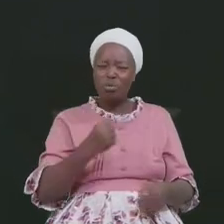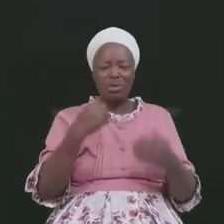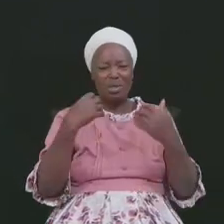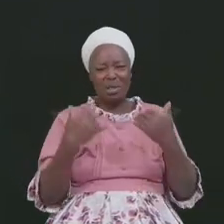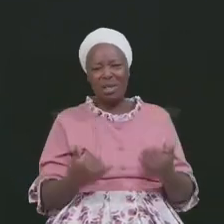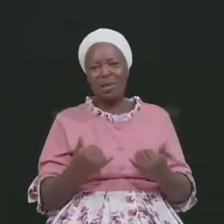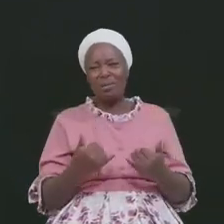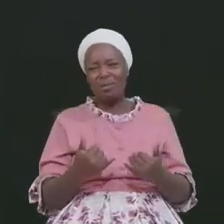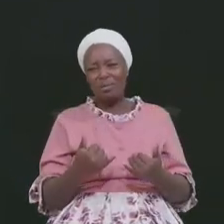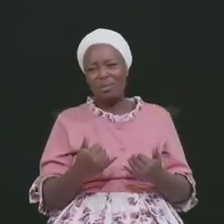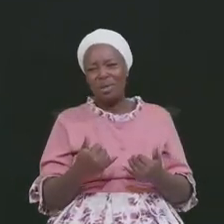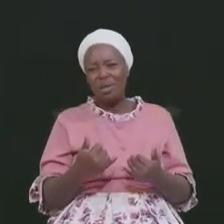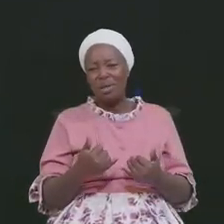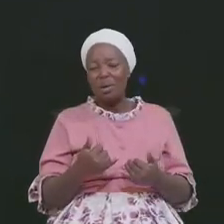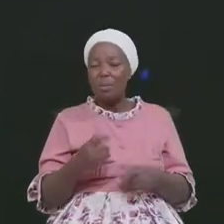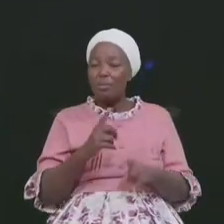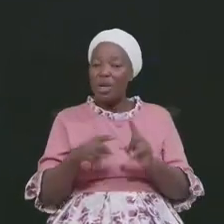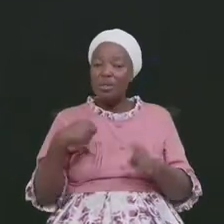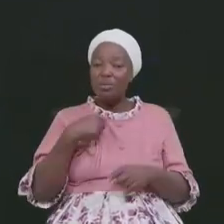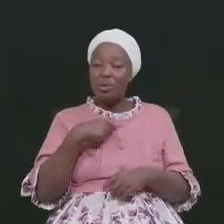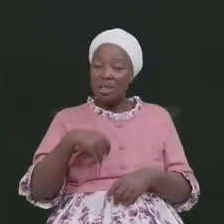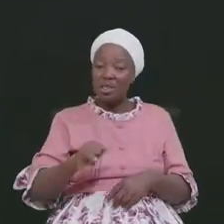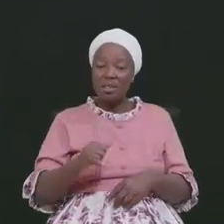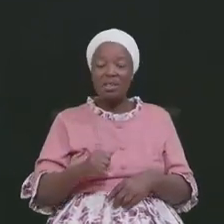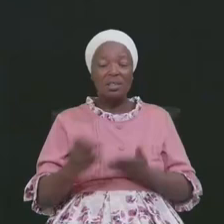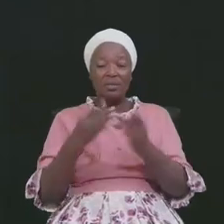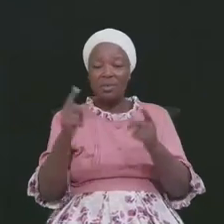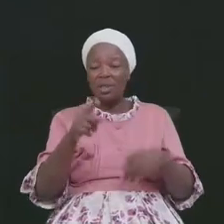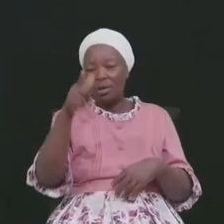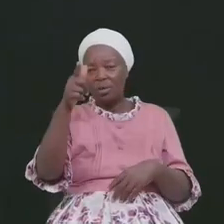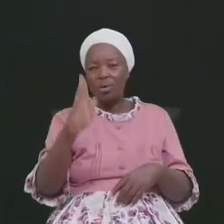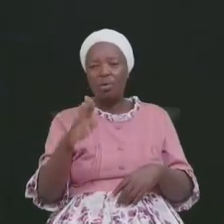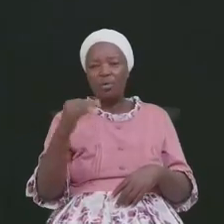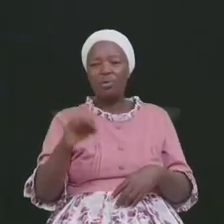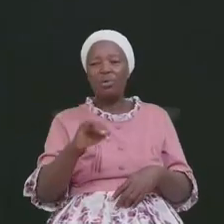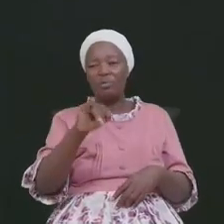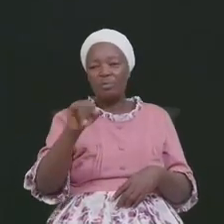Nous servons toujours le Dieu de Caleb et nous servons toujours le Dieu